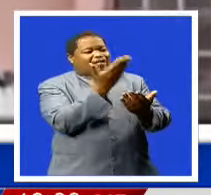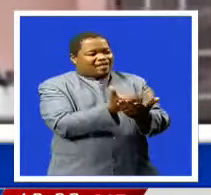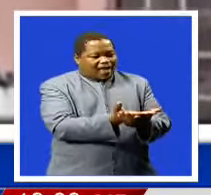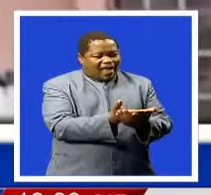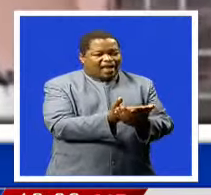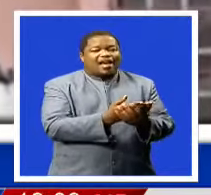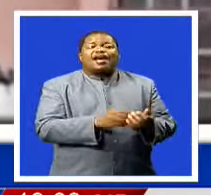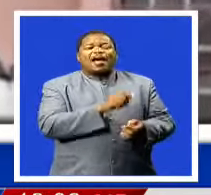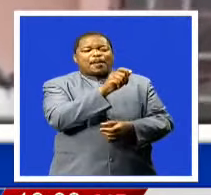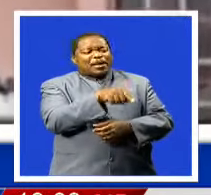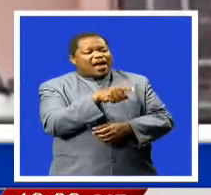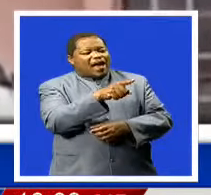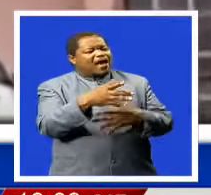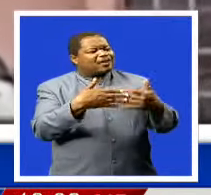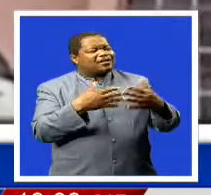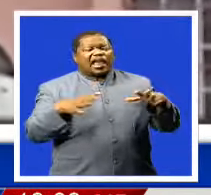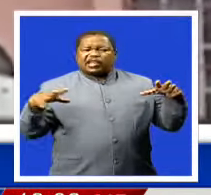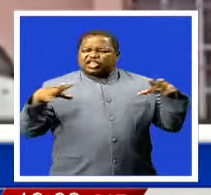iCovid ikhona